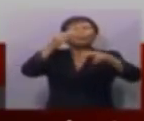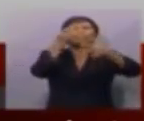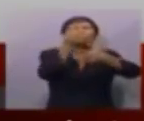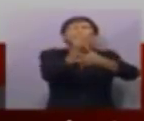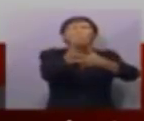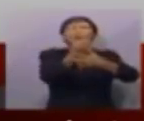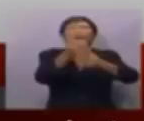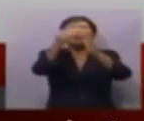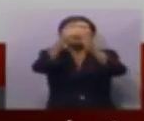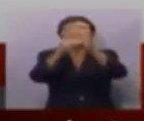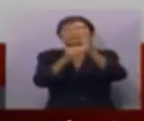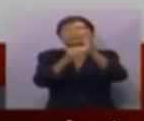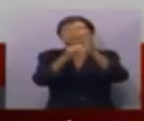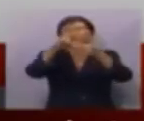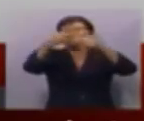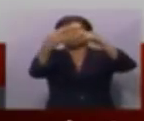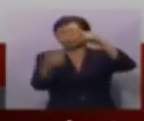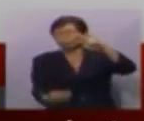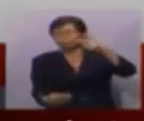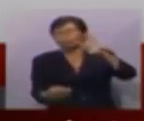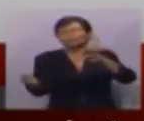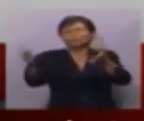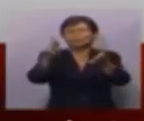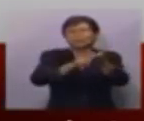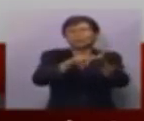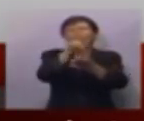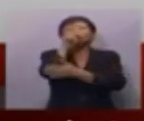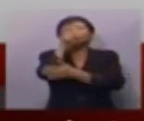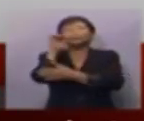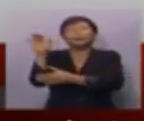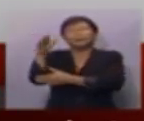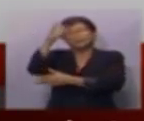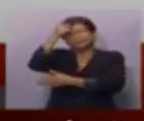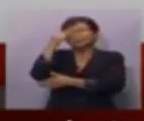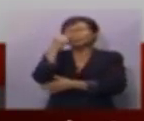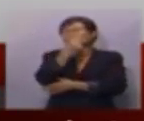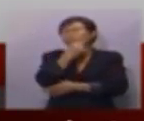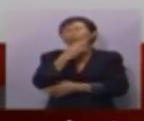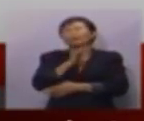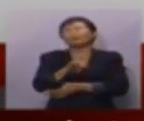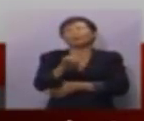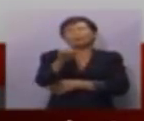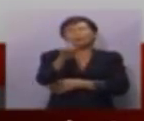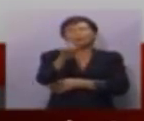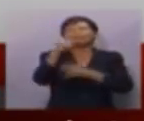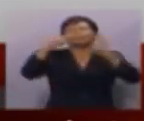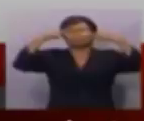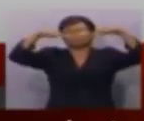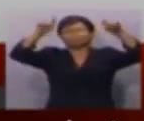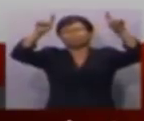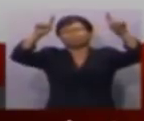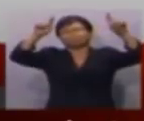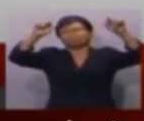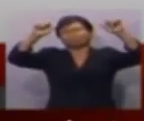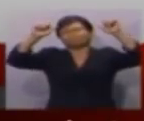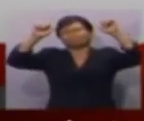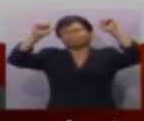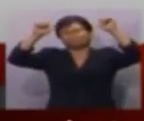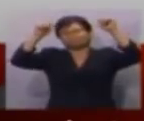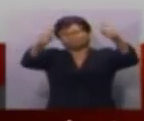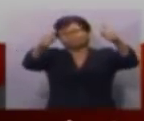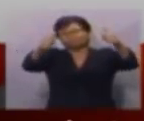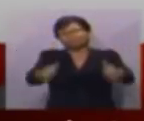dalam acara berprestij itu. Menerusi catatan di laman Twitter, beliau menyifatkannya satu pencapaian yang